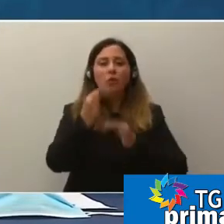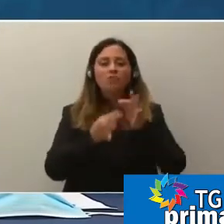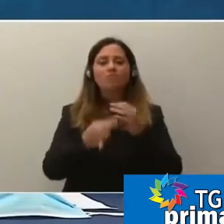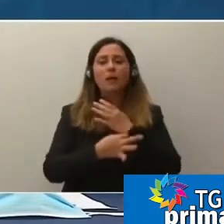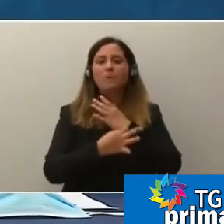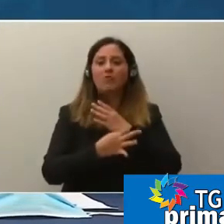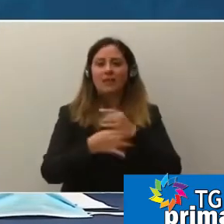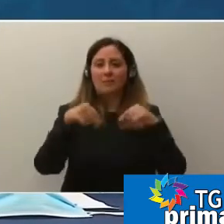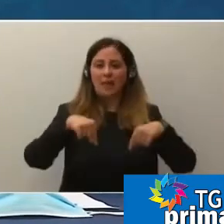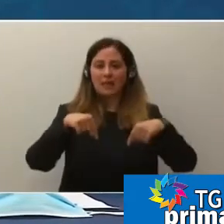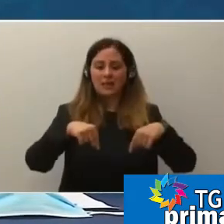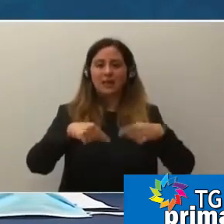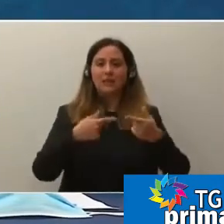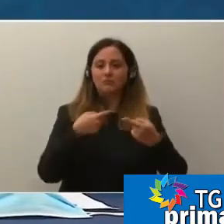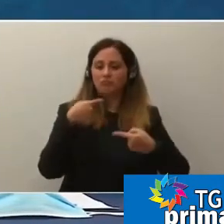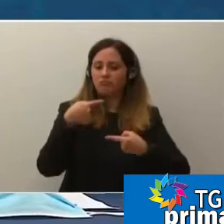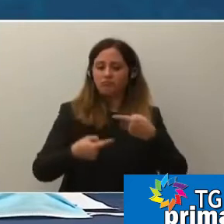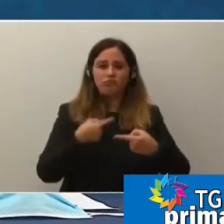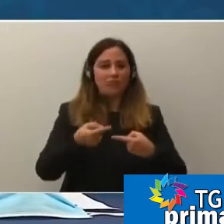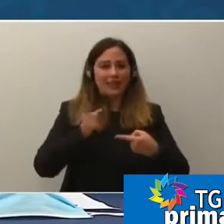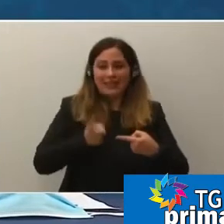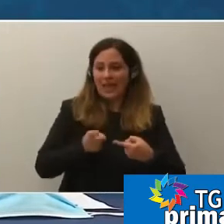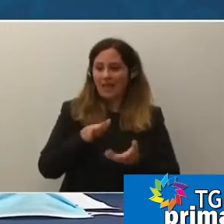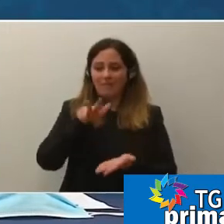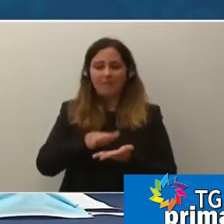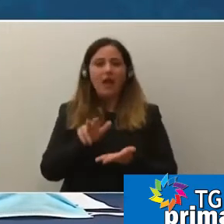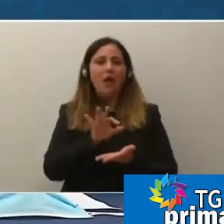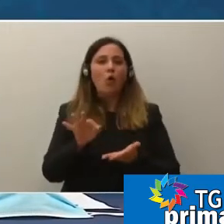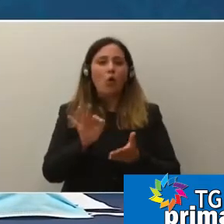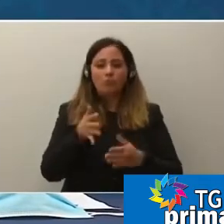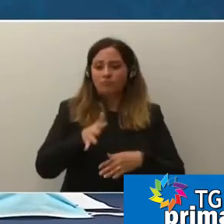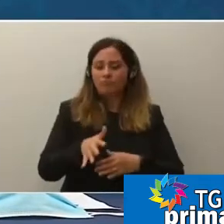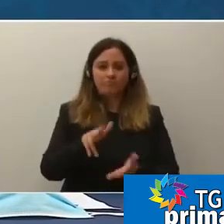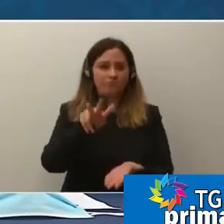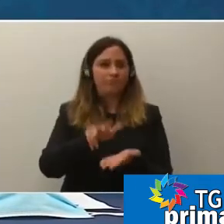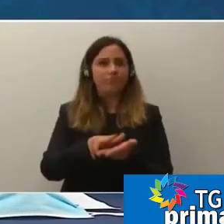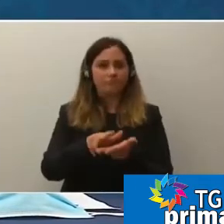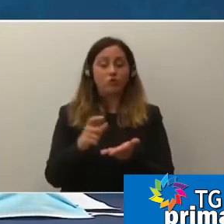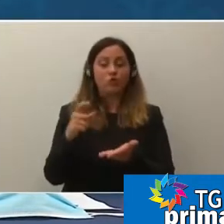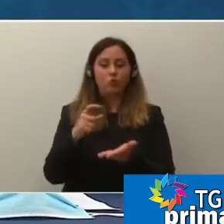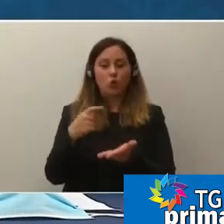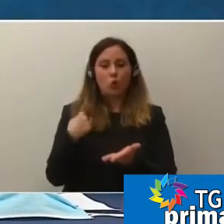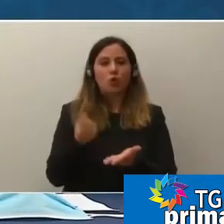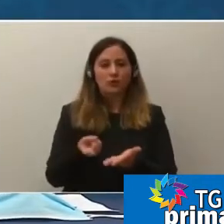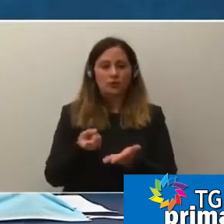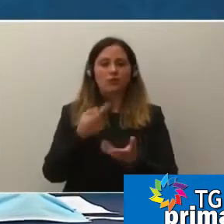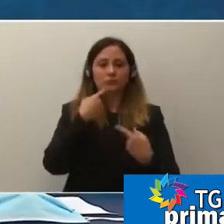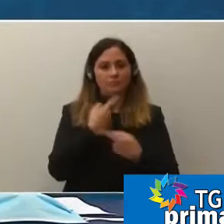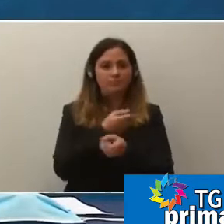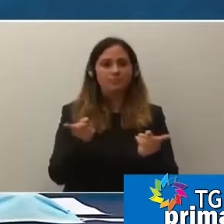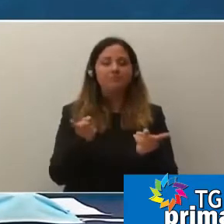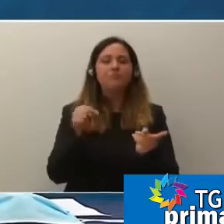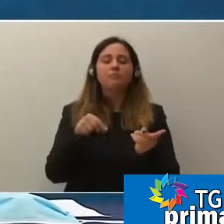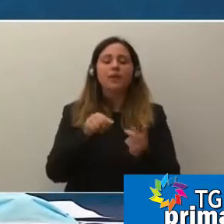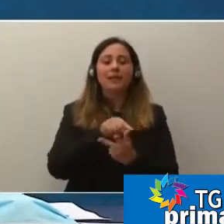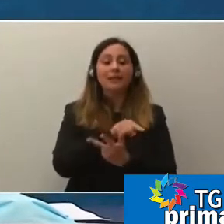sono in corso di decisione in questi giorni. Sono essenzialmente